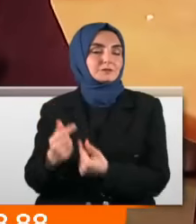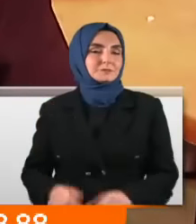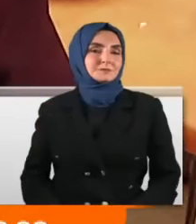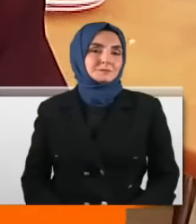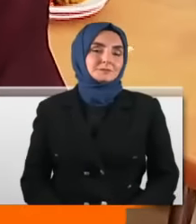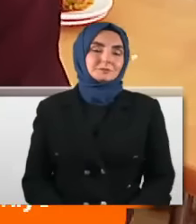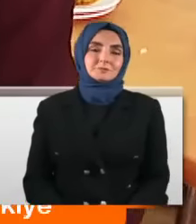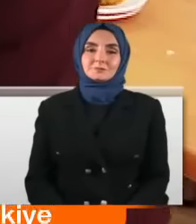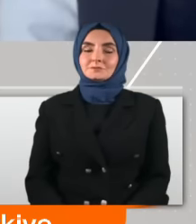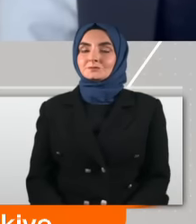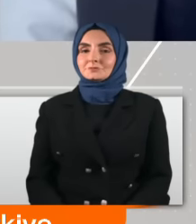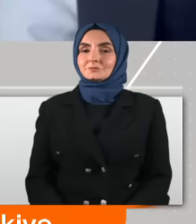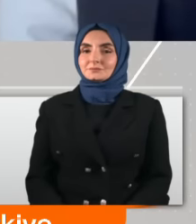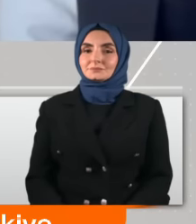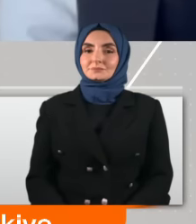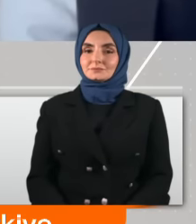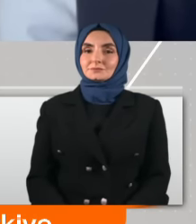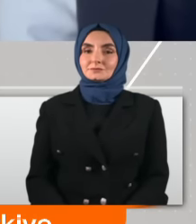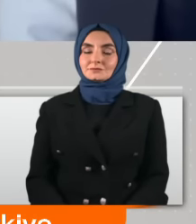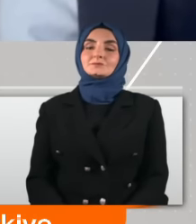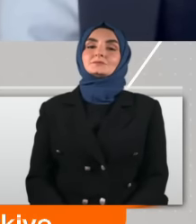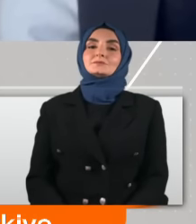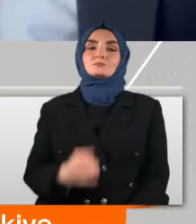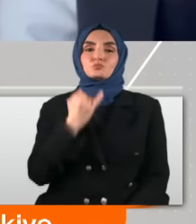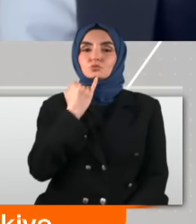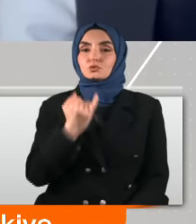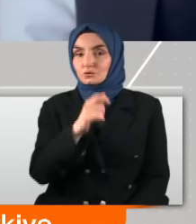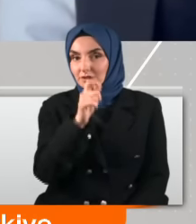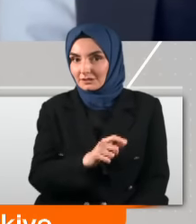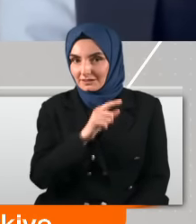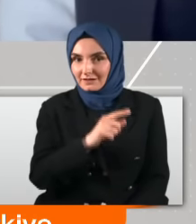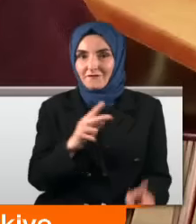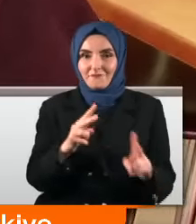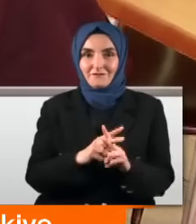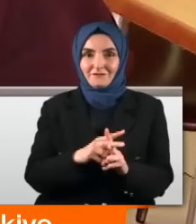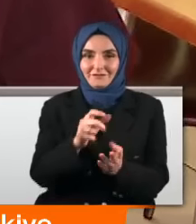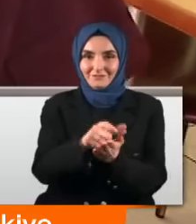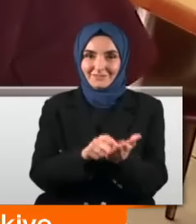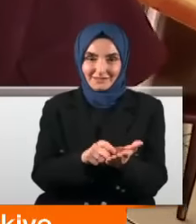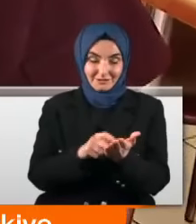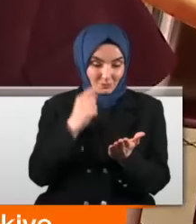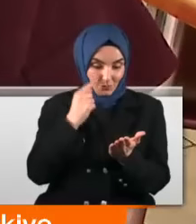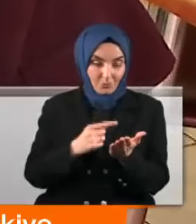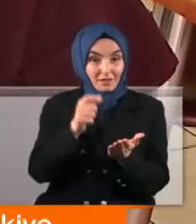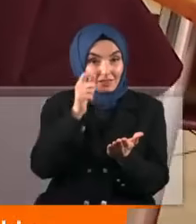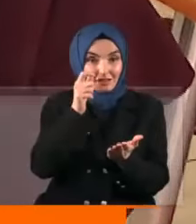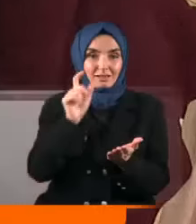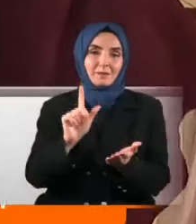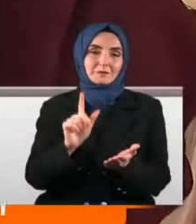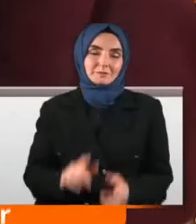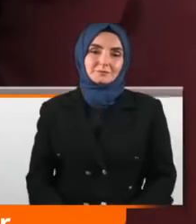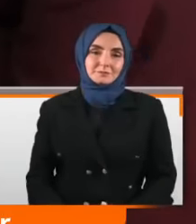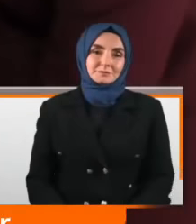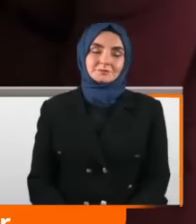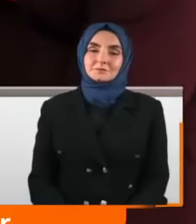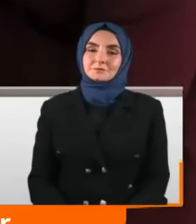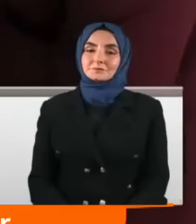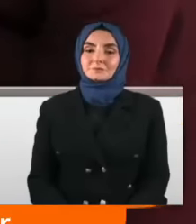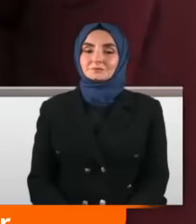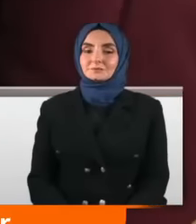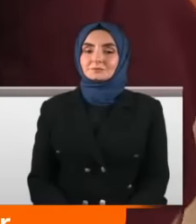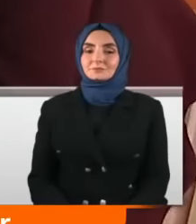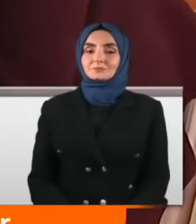Hiç ilgilenmiyorum. Yok. Tüketici aldığı fişe dikkat etmeli. Fiş alıyorum da yani o incelemeyi yapmıyorum yani. Herhalde bundan sonra biraz dikkat